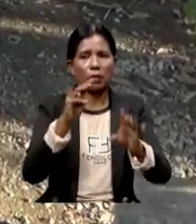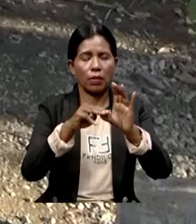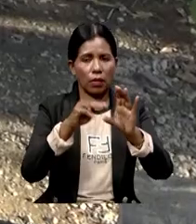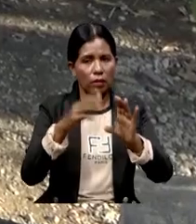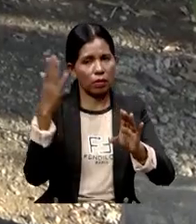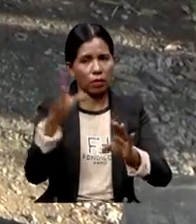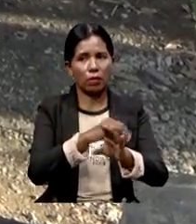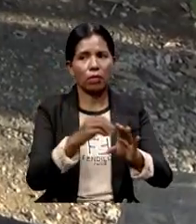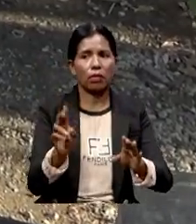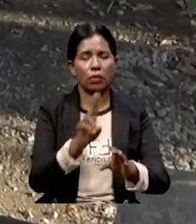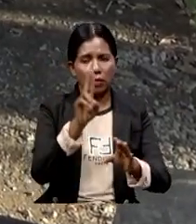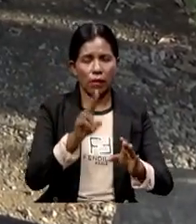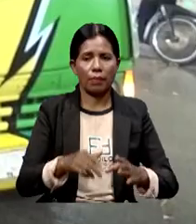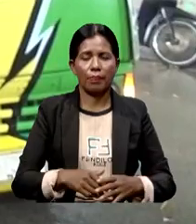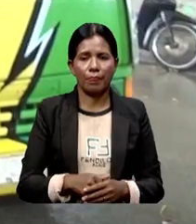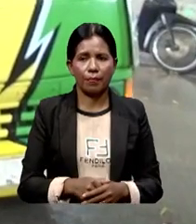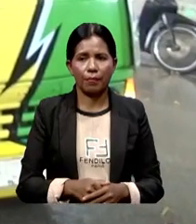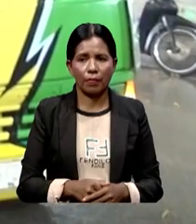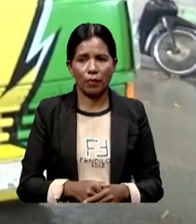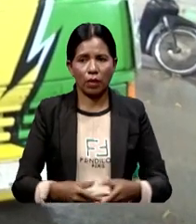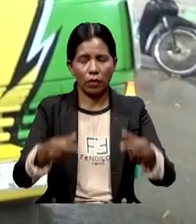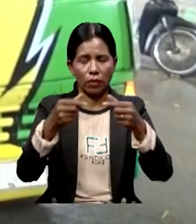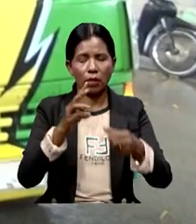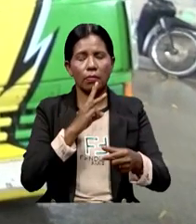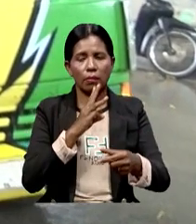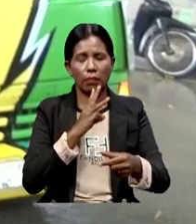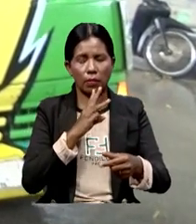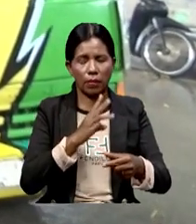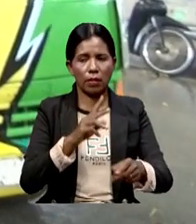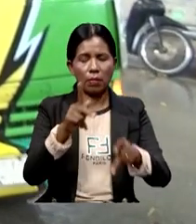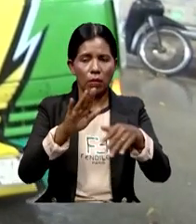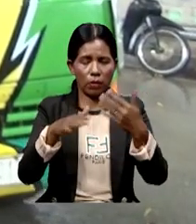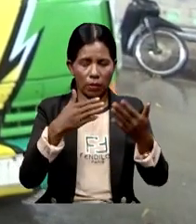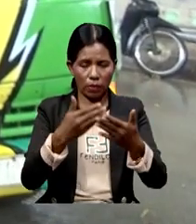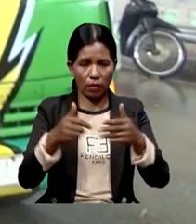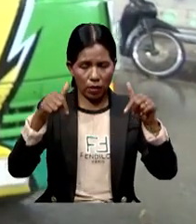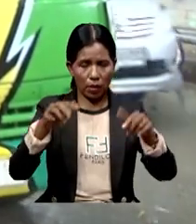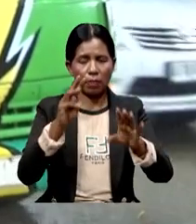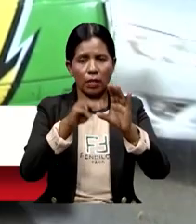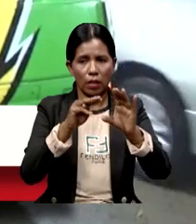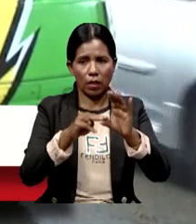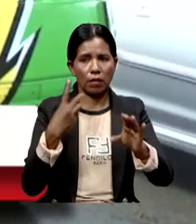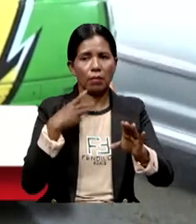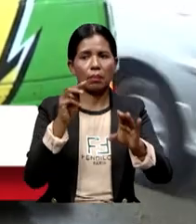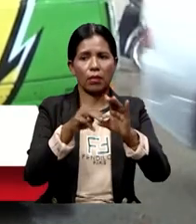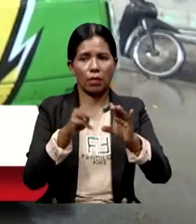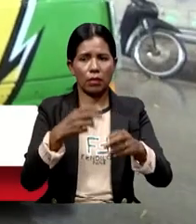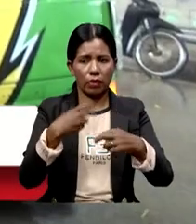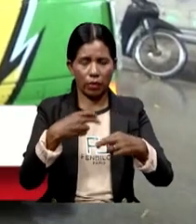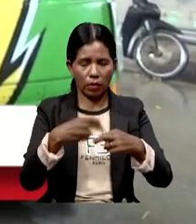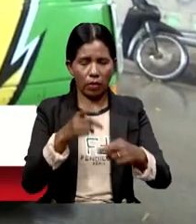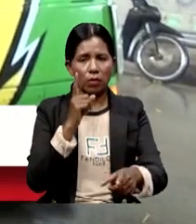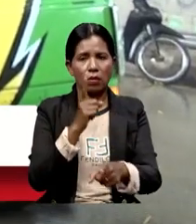refere, hodi konsumo. Ufresi beme vendedor sira iha mercado laran toma. Tama yami mercado ne aras ketebes be.